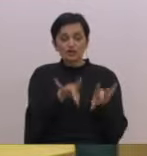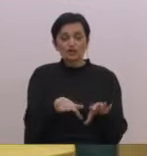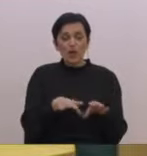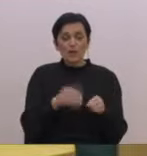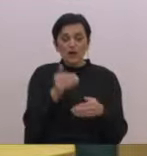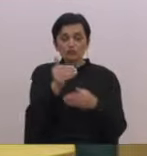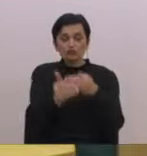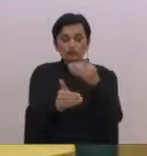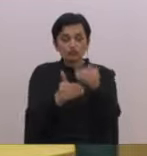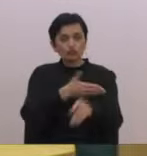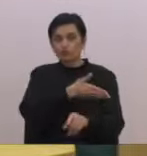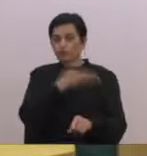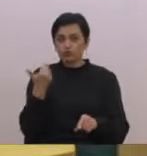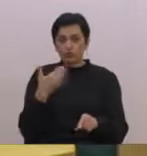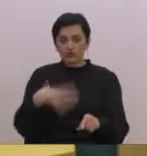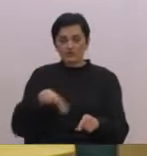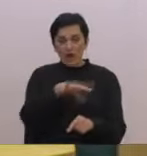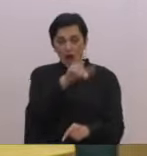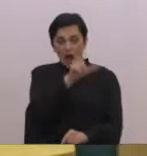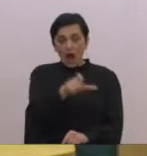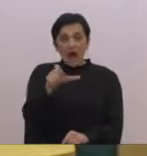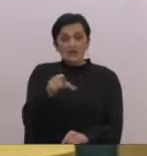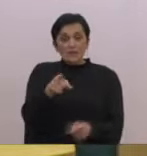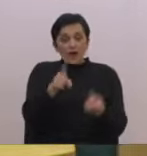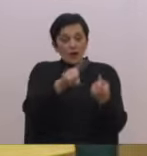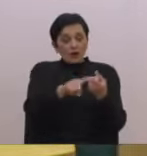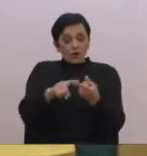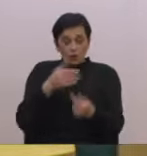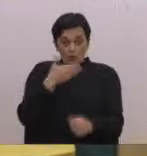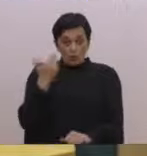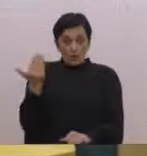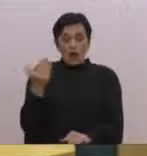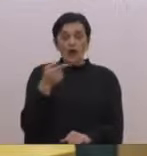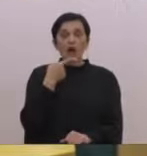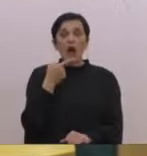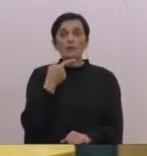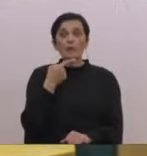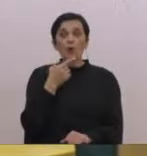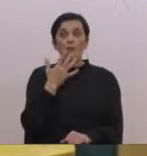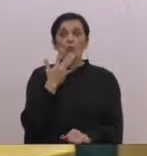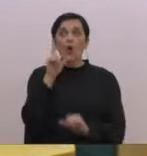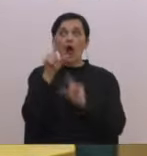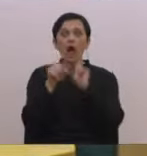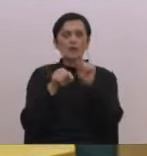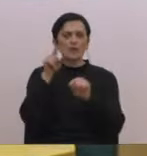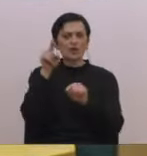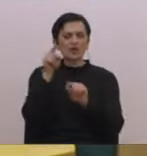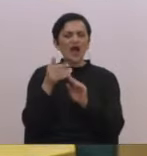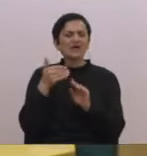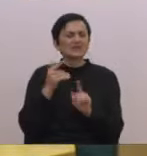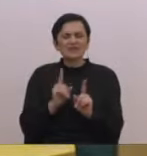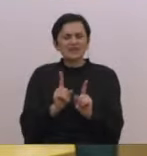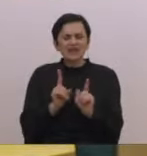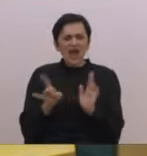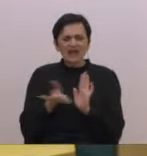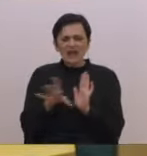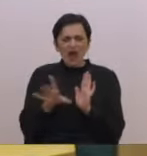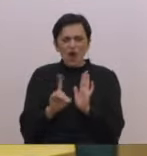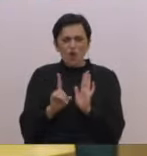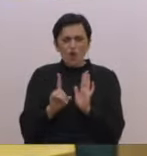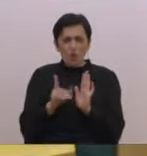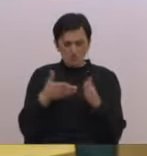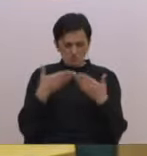armii dis, mîcuit cu ei caneși, adamii ane bze, ara isa cheba, eha ruam bopt, maze emigrația șio, adre rai, na recordi, xahnu,